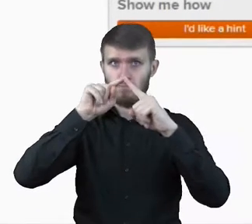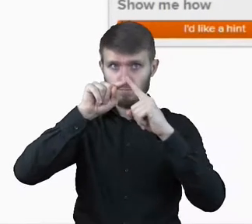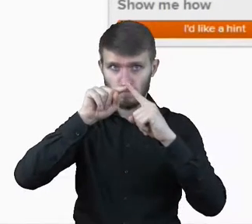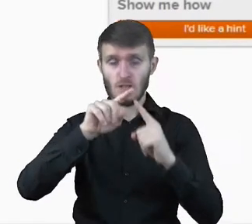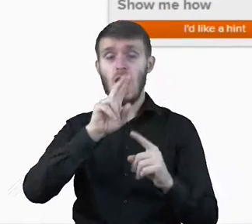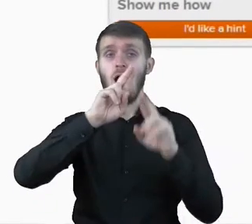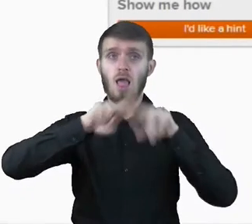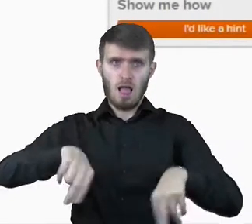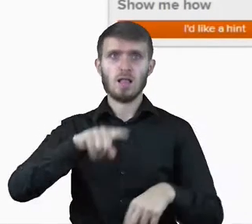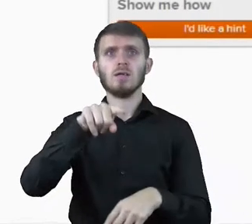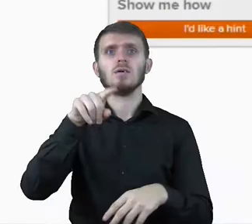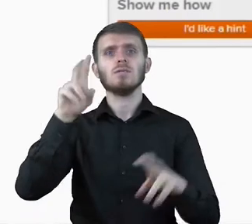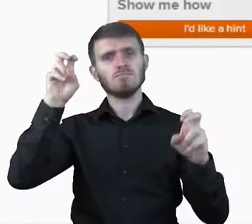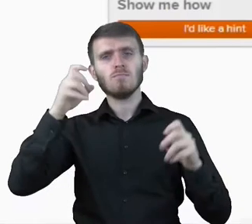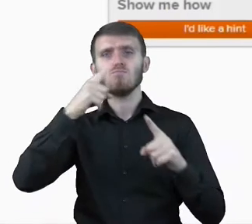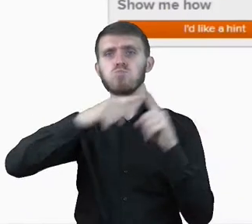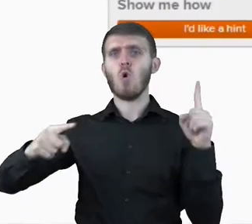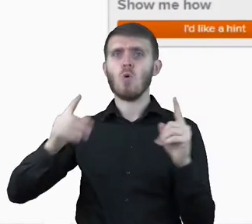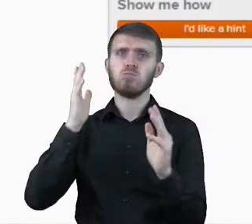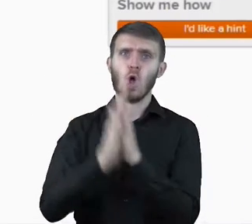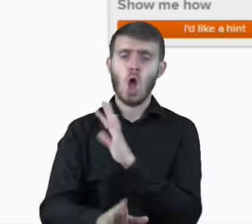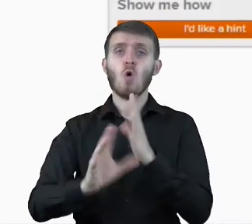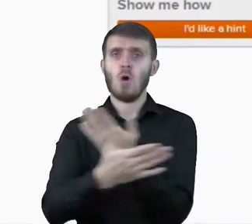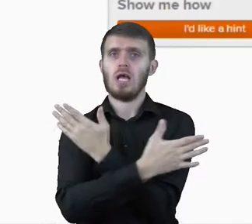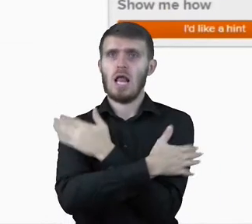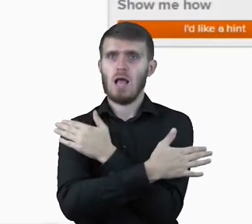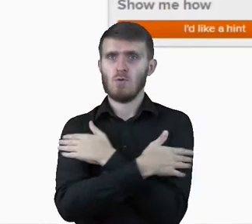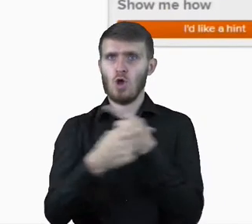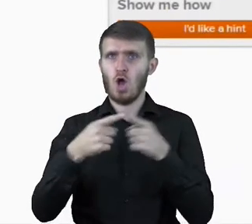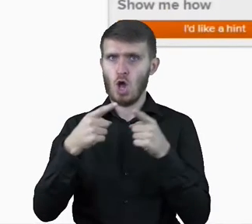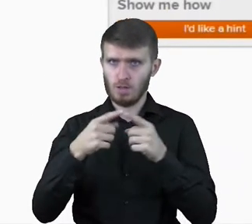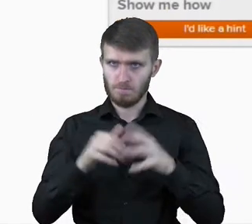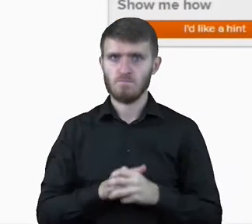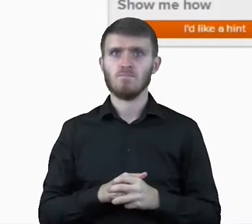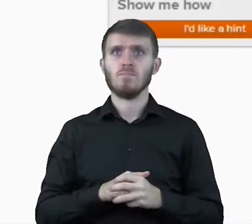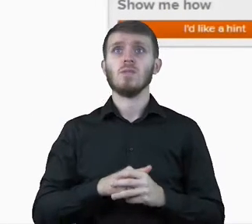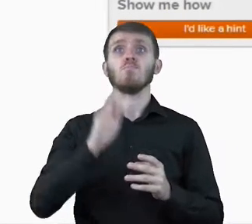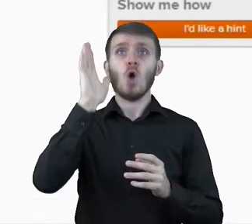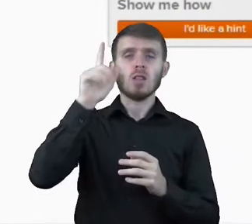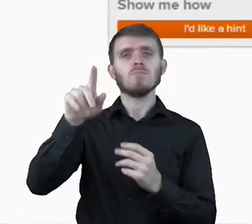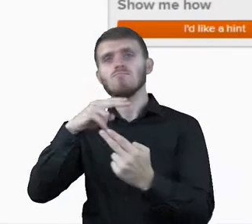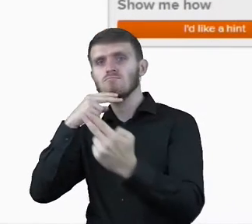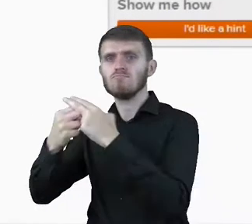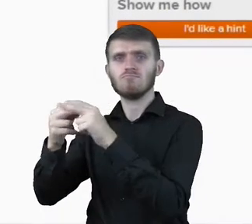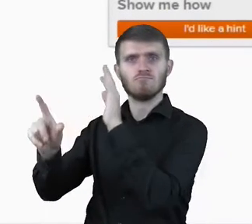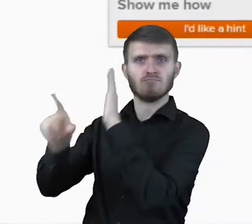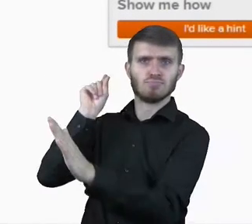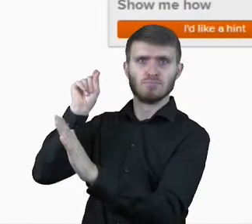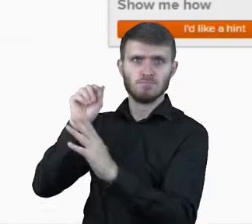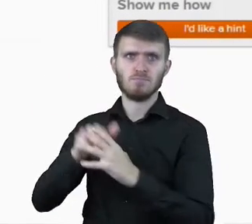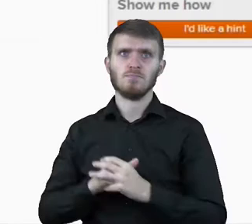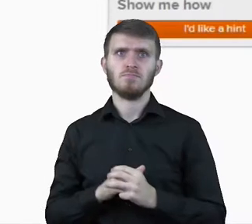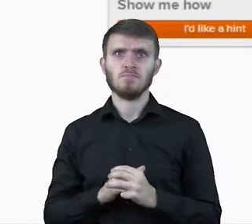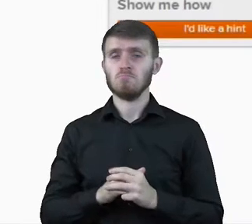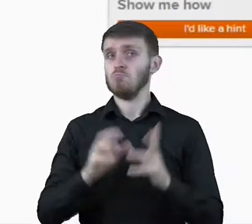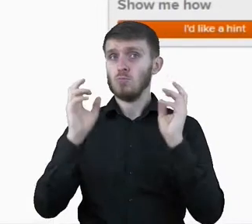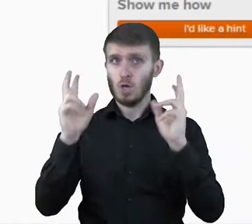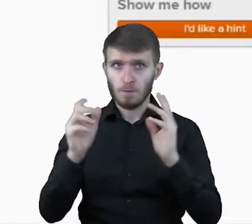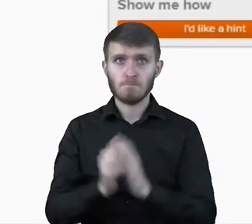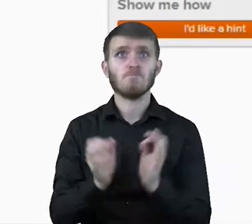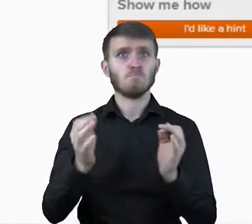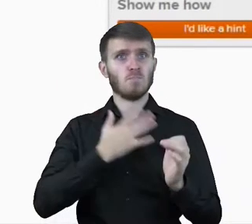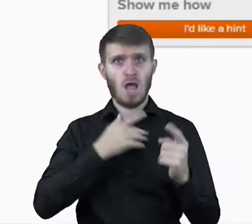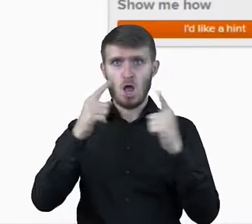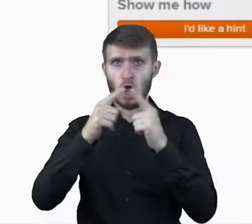poprowadź półproste, czyli ramiona kąta, przez dwa pozostałe punkty. Następnie odpowiedz na